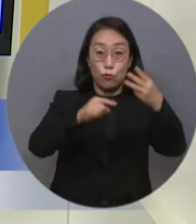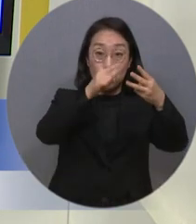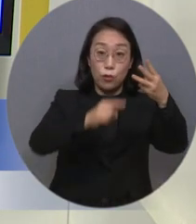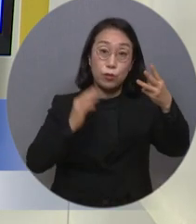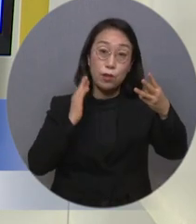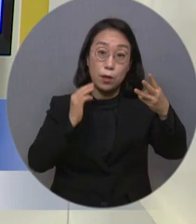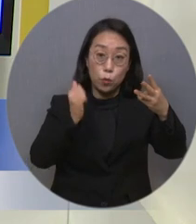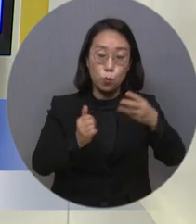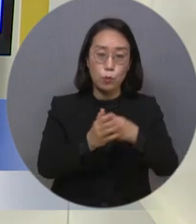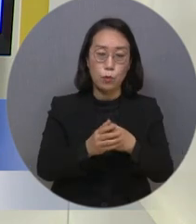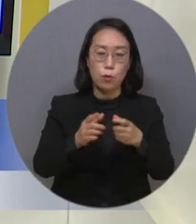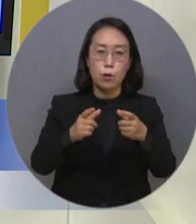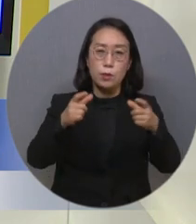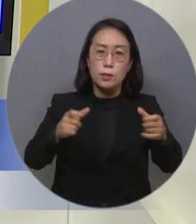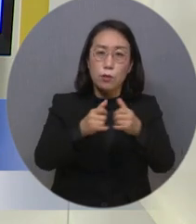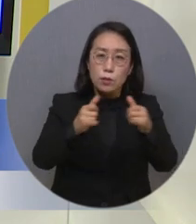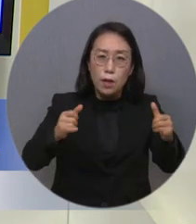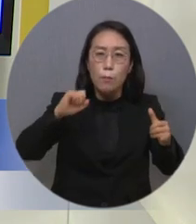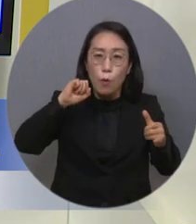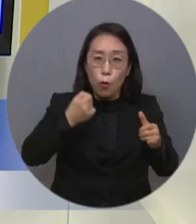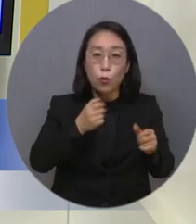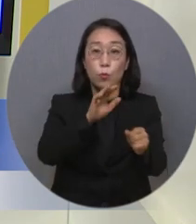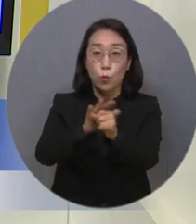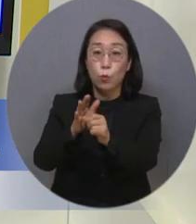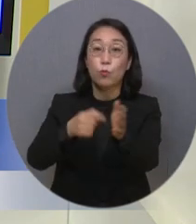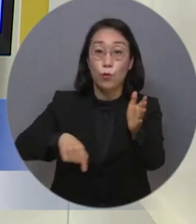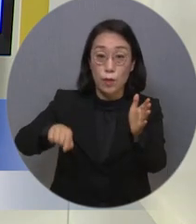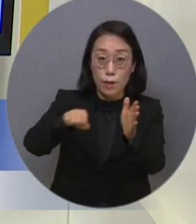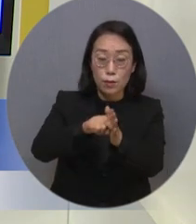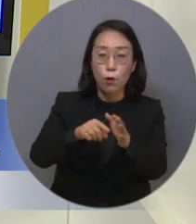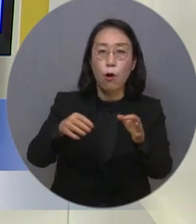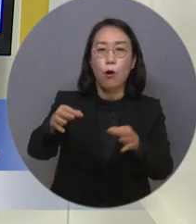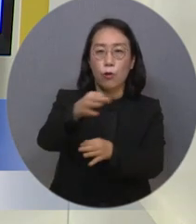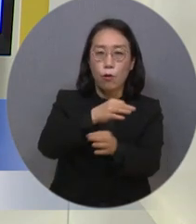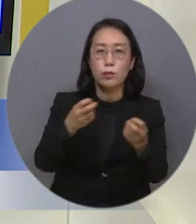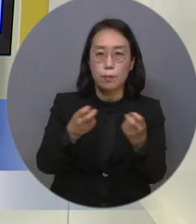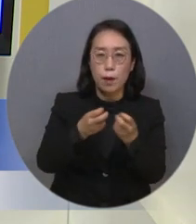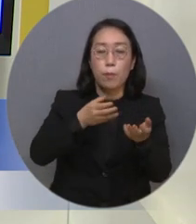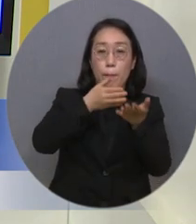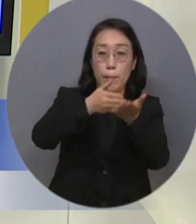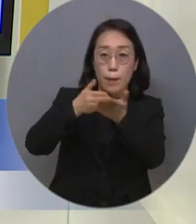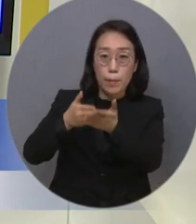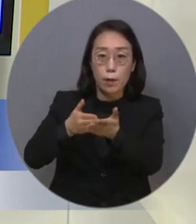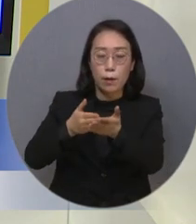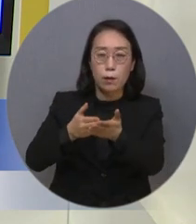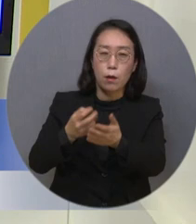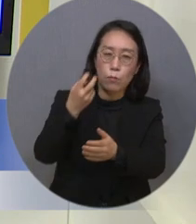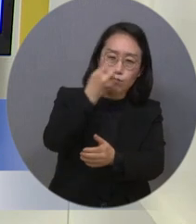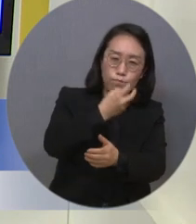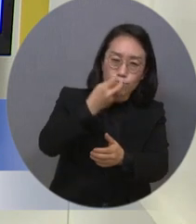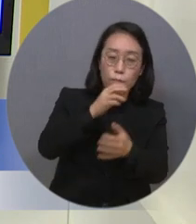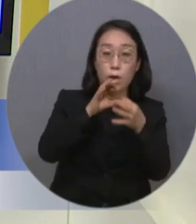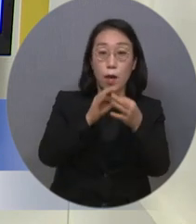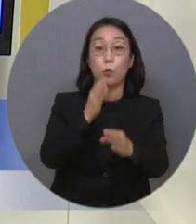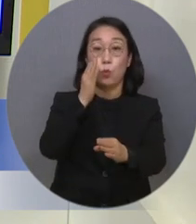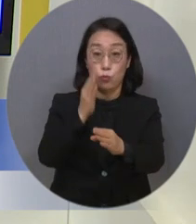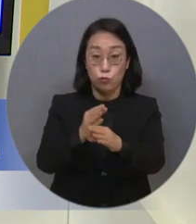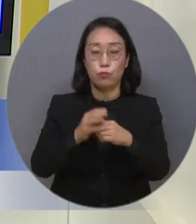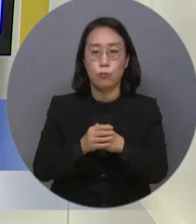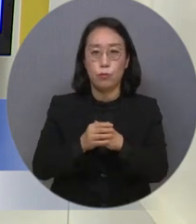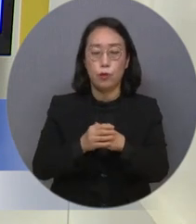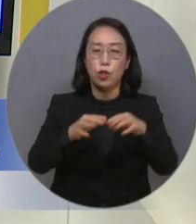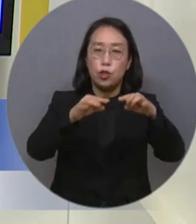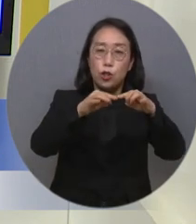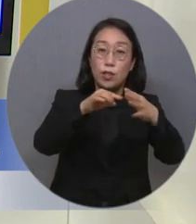대통령이 서민의 생활고를 경감하기 위한 경제정책을 연일 제시하며 민생행보를 이어가고 있는데요